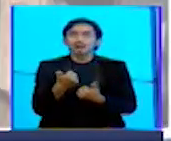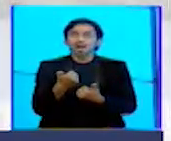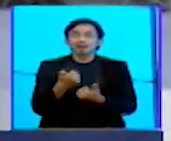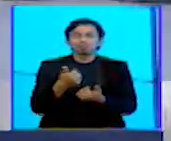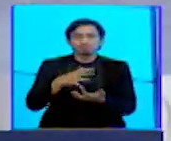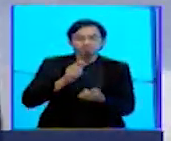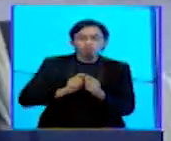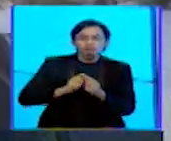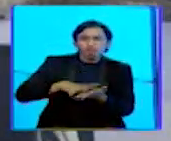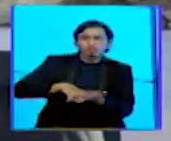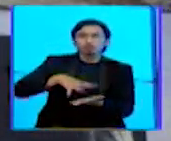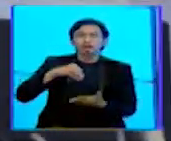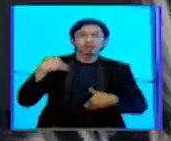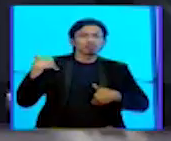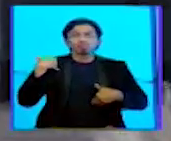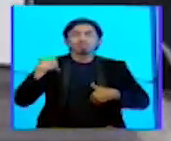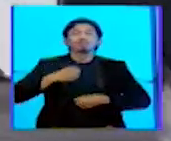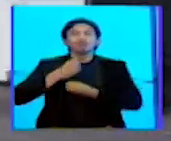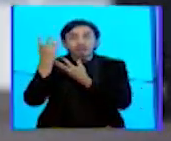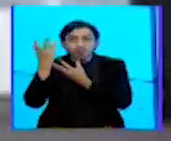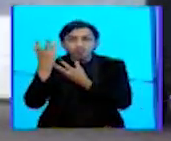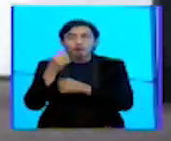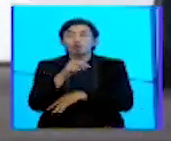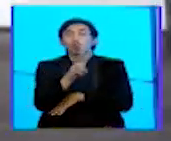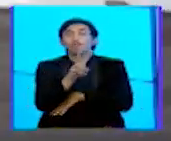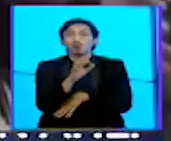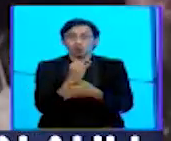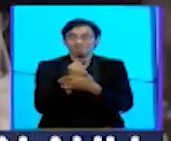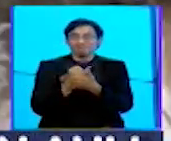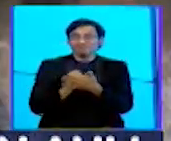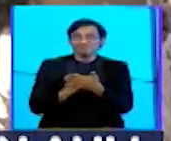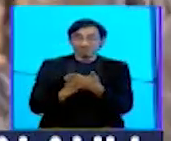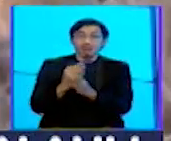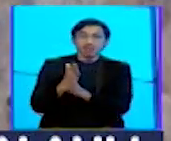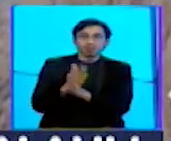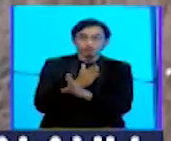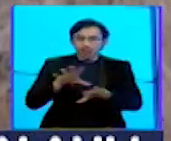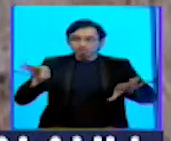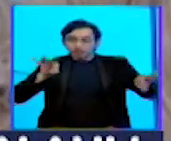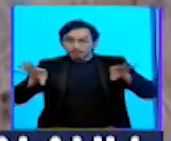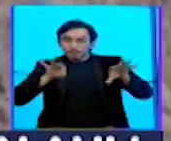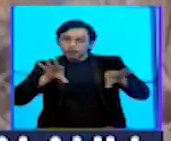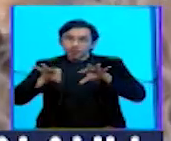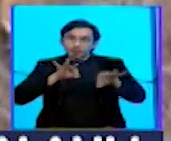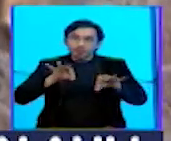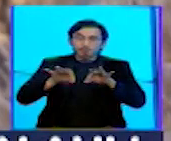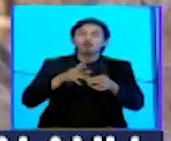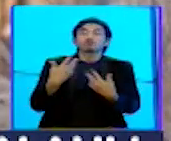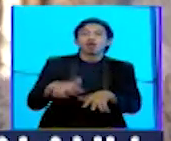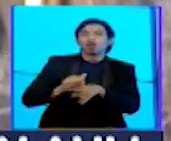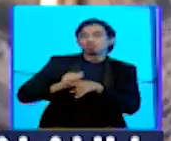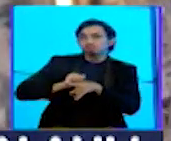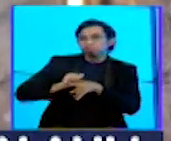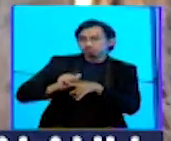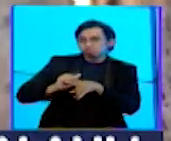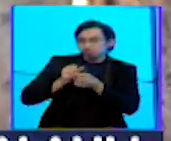Amin. 20 karya desainer ini telah melalui pembekalan dan pendampingan dengan berbagai pengetahuan soal fashion yang diajarkan